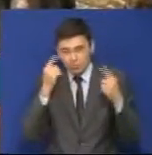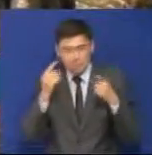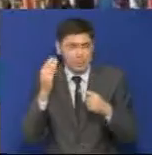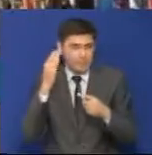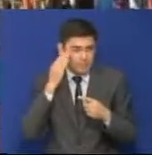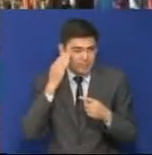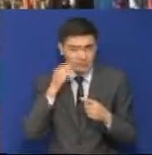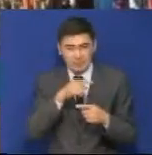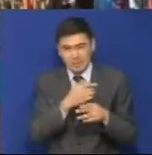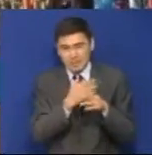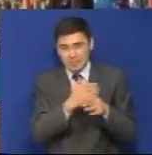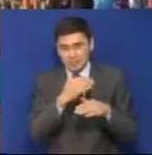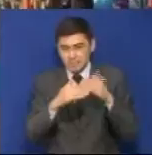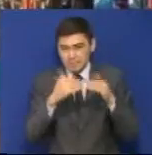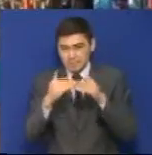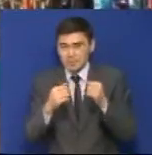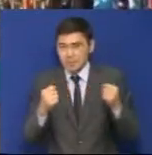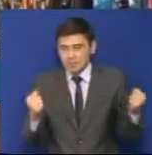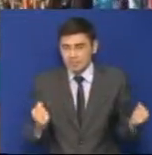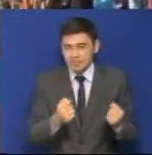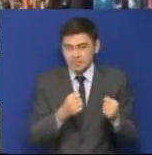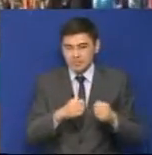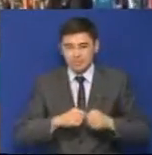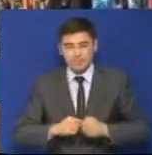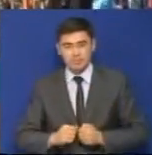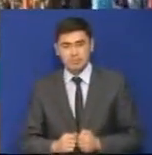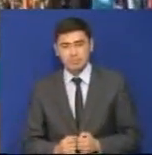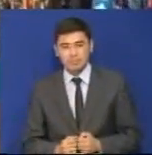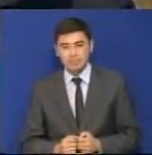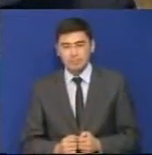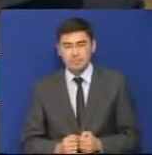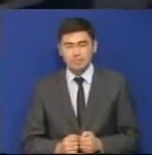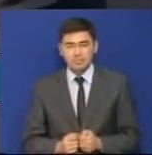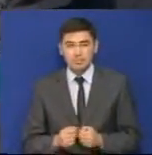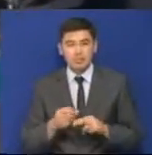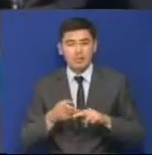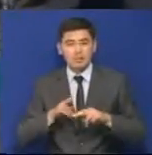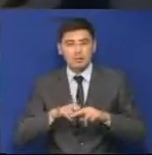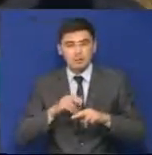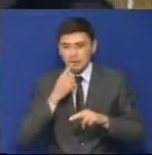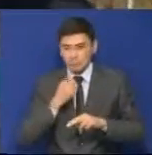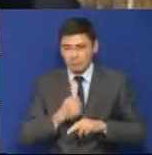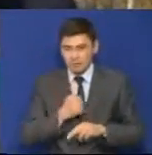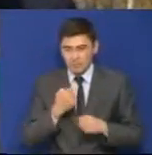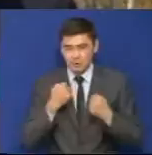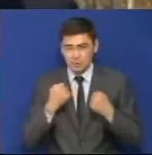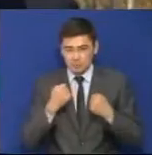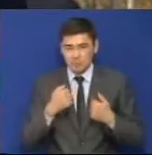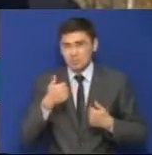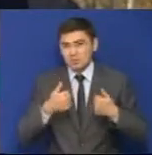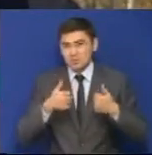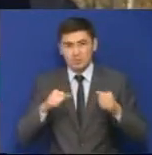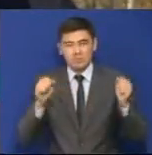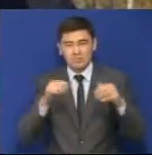қабілеттерін жан-жақты дамыту мақсатында қолға алынады, дейді ұйымдастырушылар. Бұл әскери патриоттық бағыттағы жұмыстар